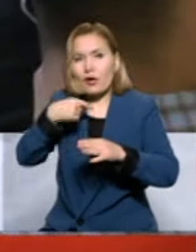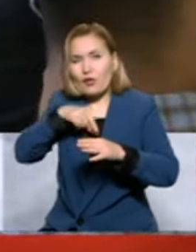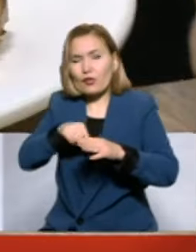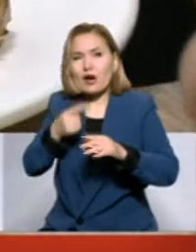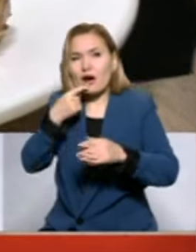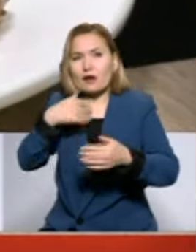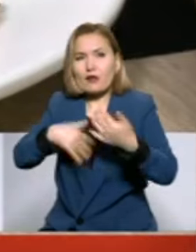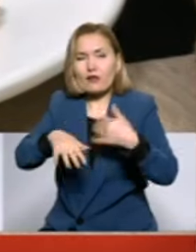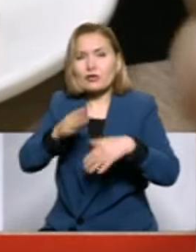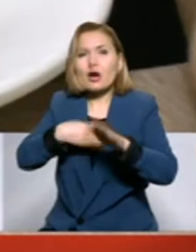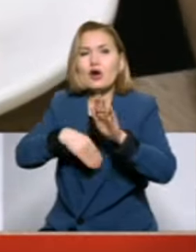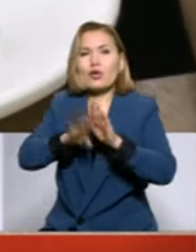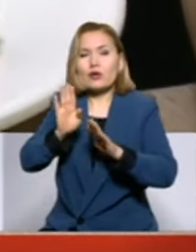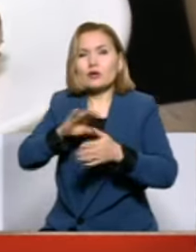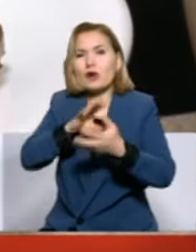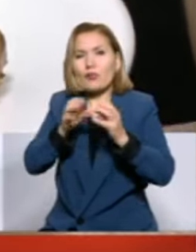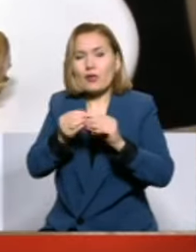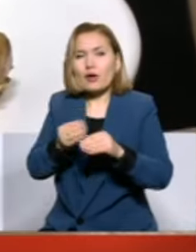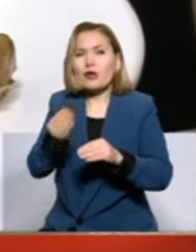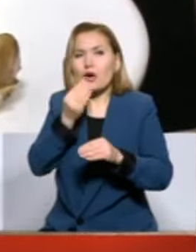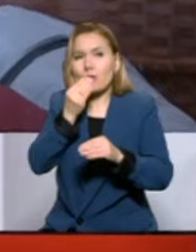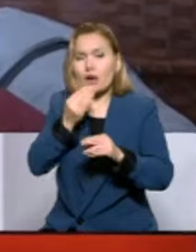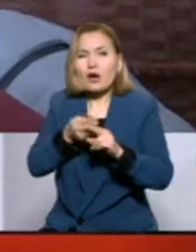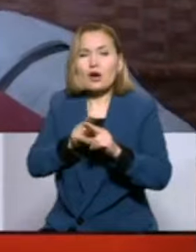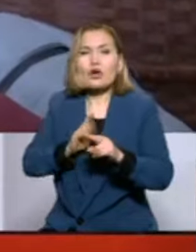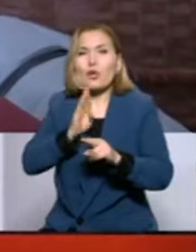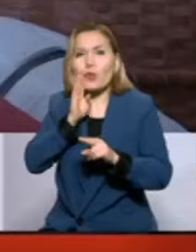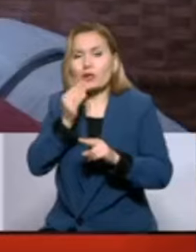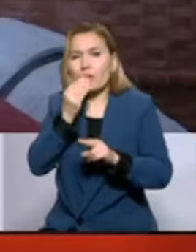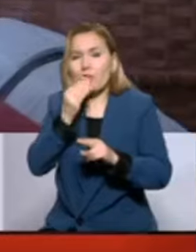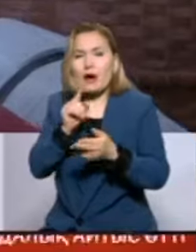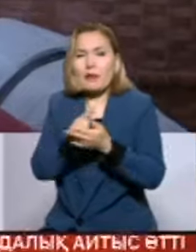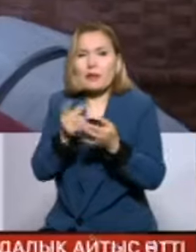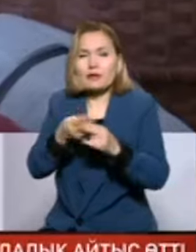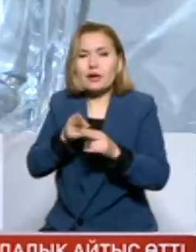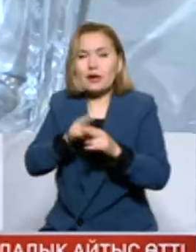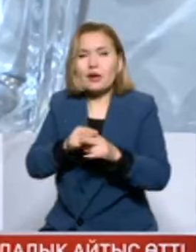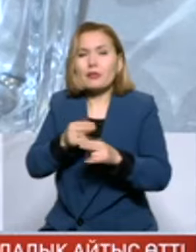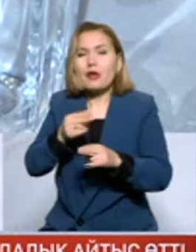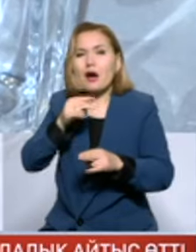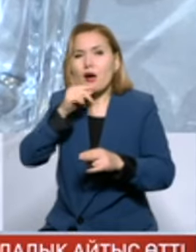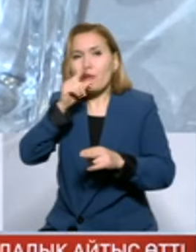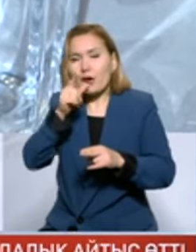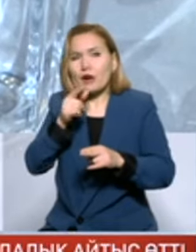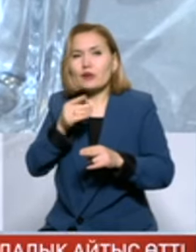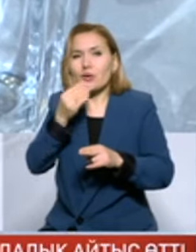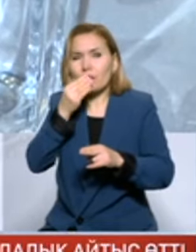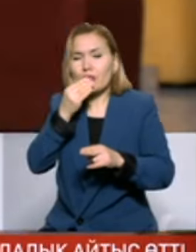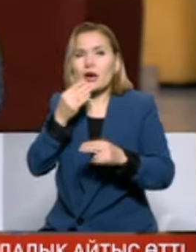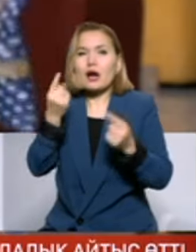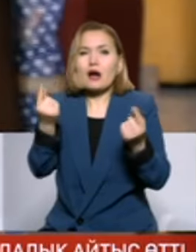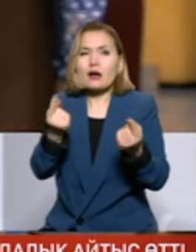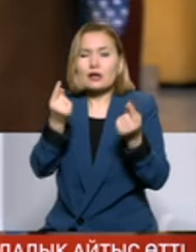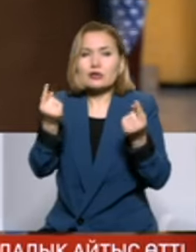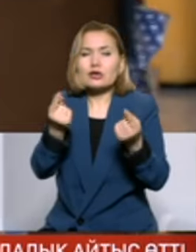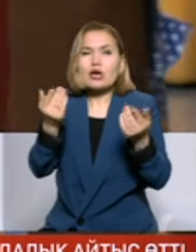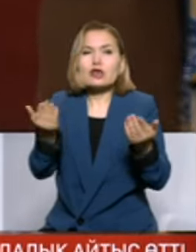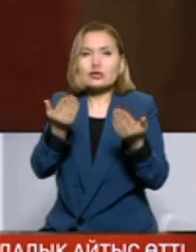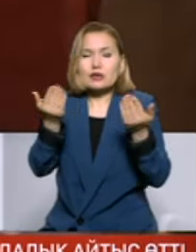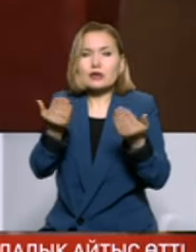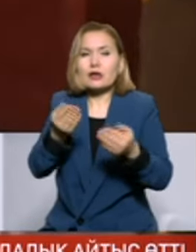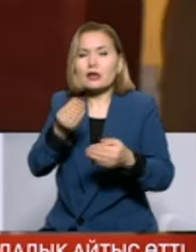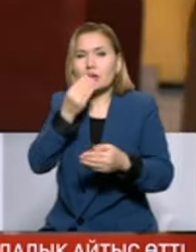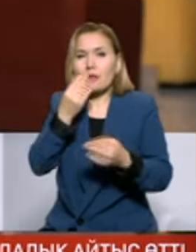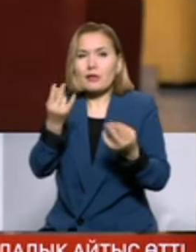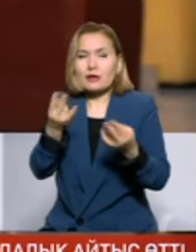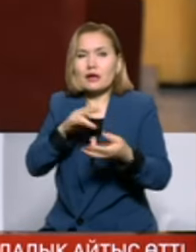төмендейді деді. Бұдан бөлек сәресінде тамақтану маңызды екенін айтты. Ал ауызашарда жеңіл тағам тұтынуға кеңес берді. Сәресінде болу керек,